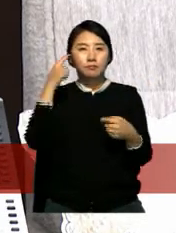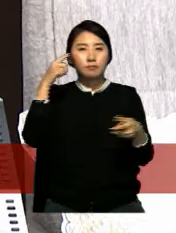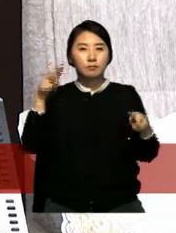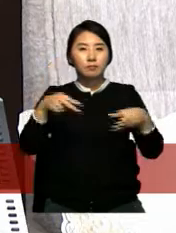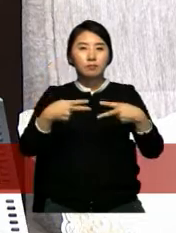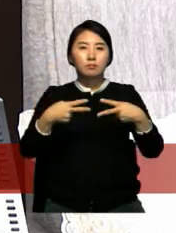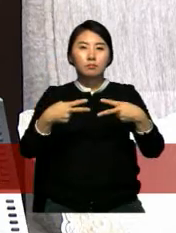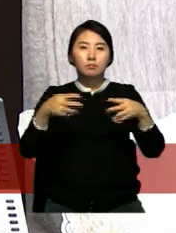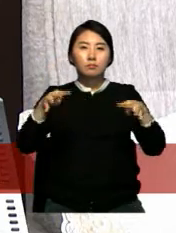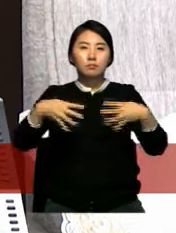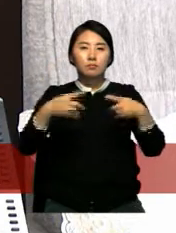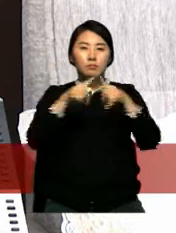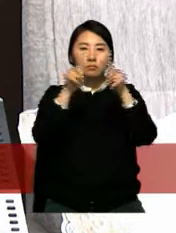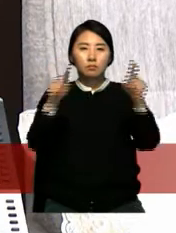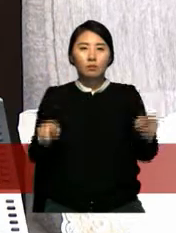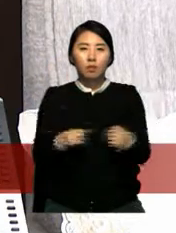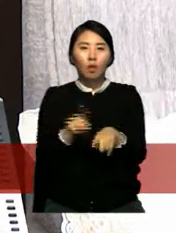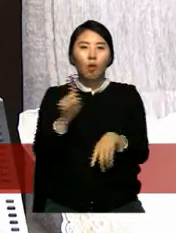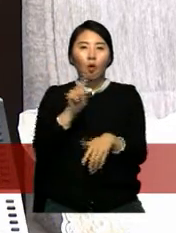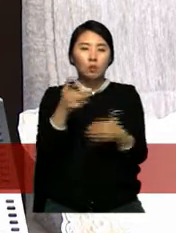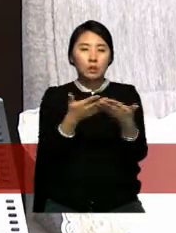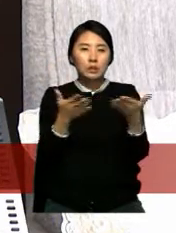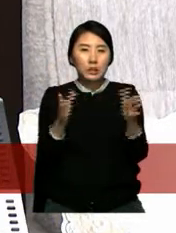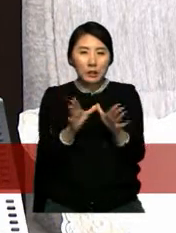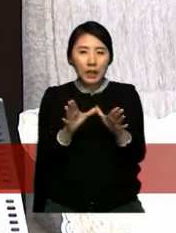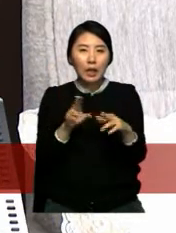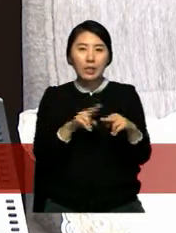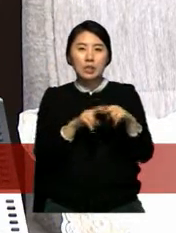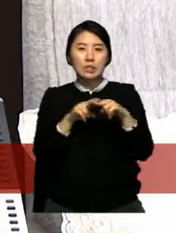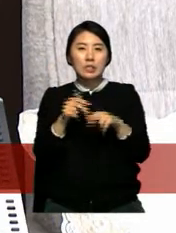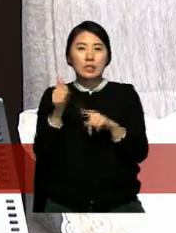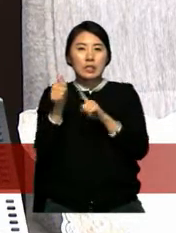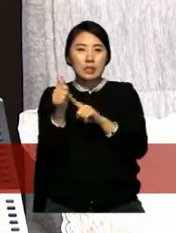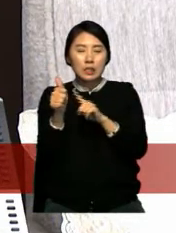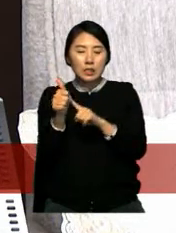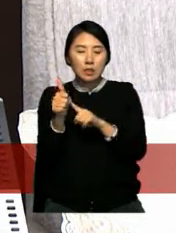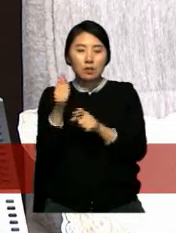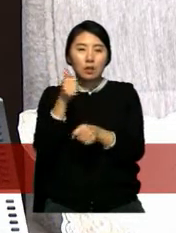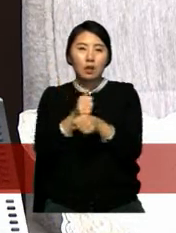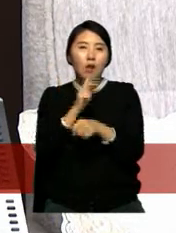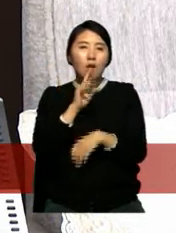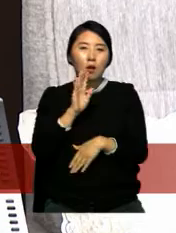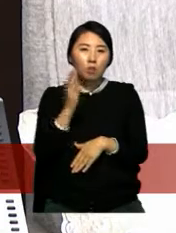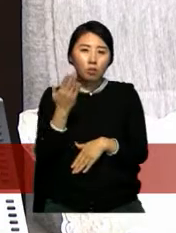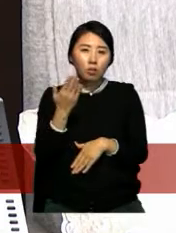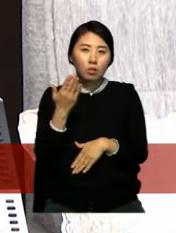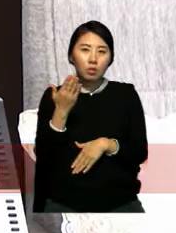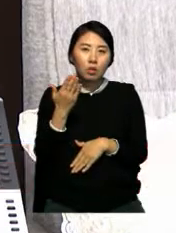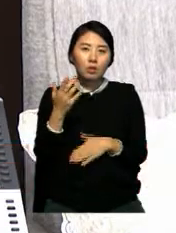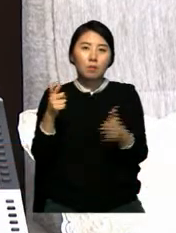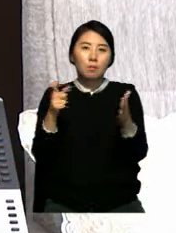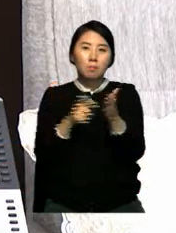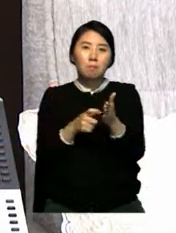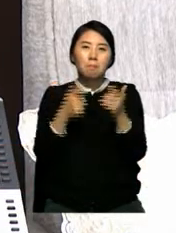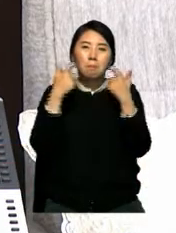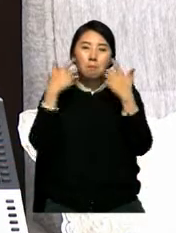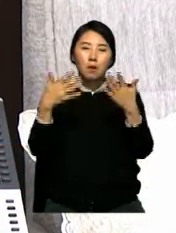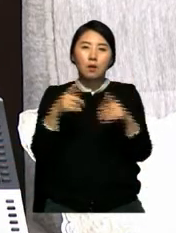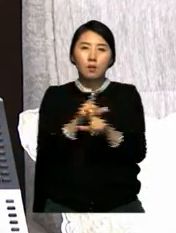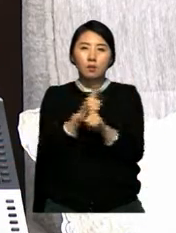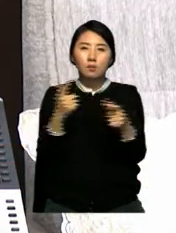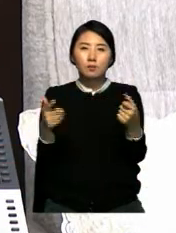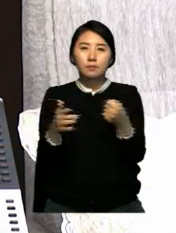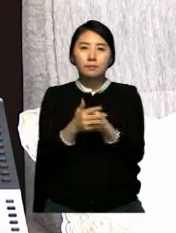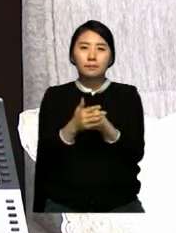그런 어느 당이 의장을 해야 된다는 그런 비키 명시가 되어있지 않기 때문에